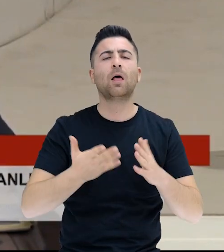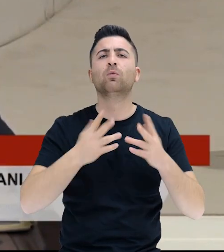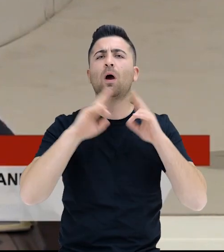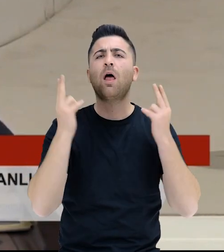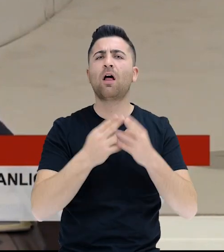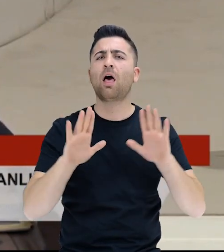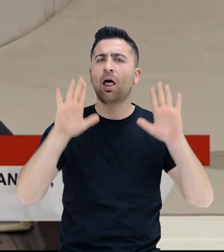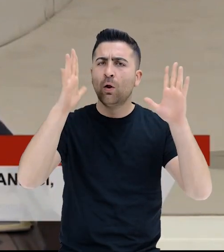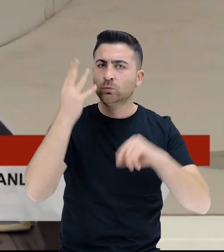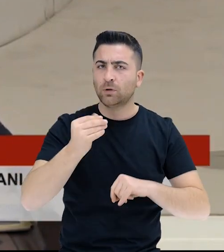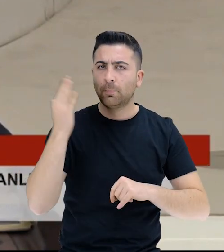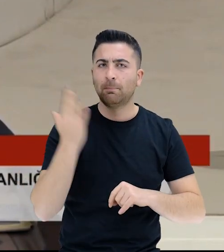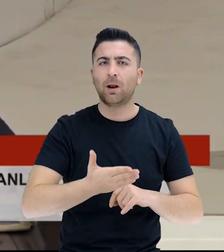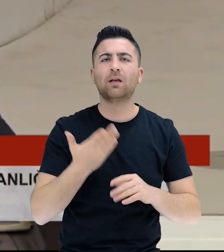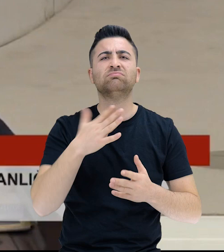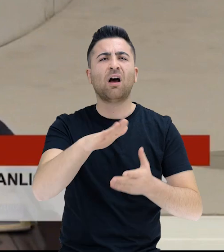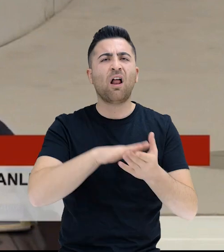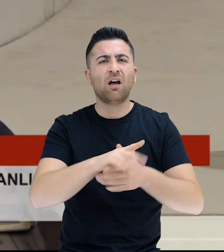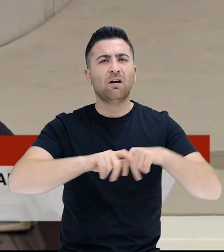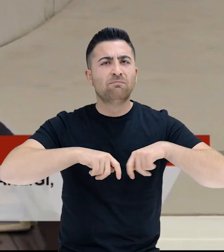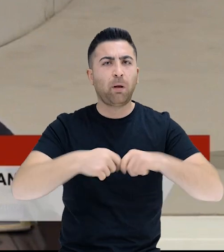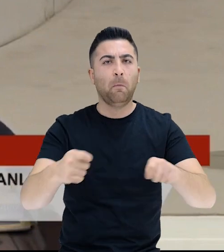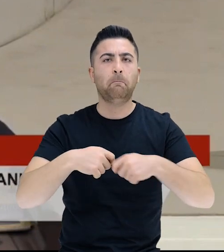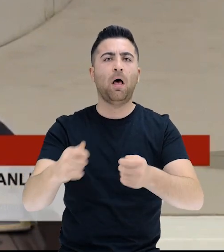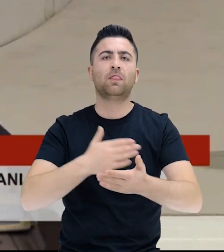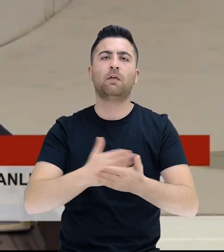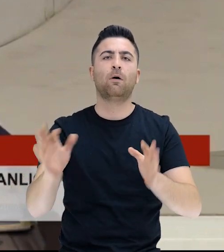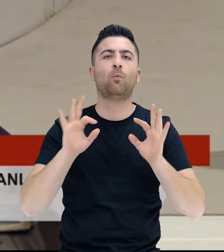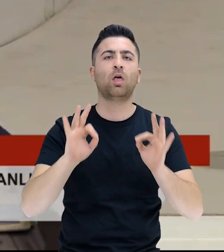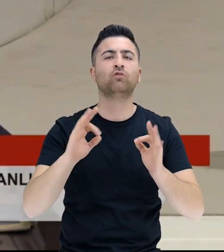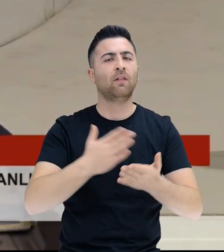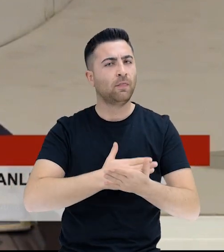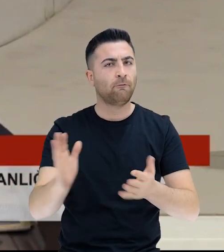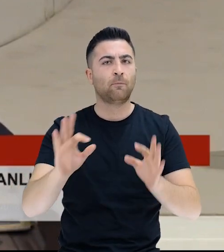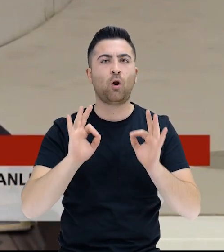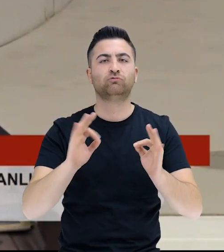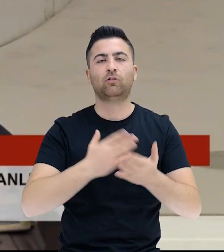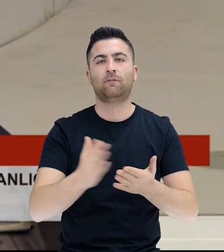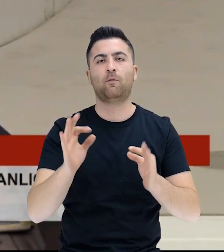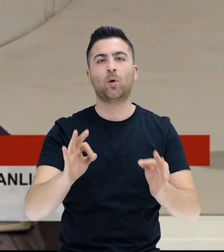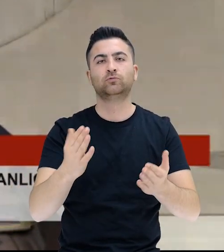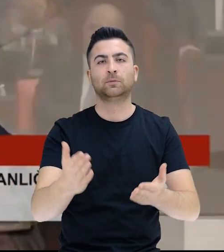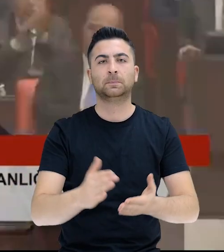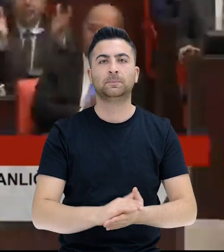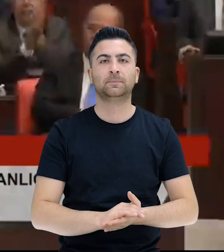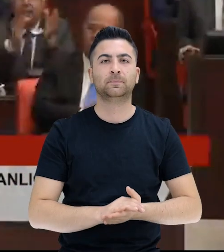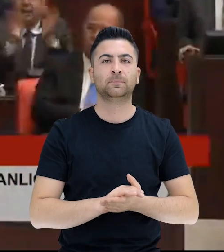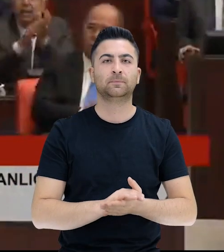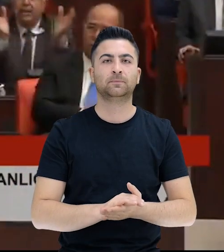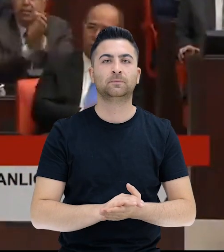da, dünya teslim olsa da bacaklarını kıra kıra devam edeceğiz. Devam edeceğiz, devam edeceğiz.